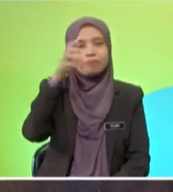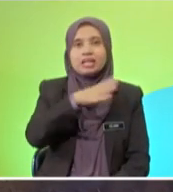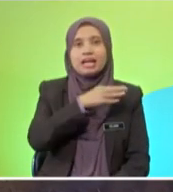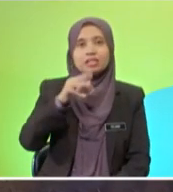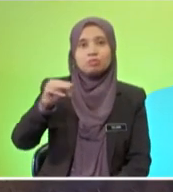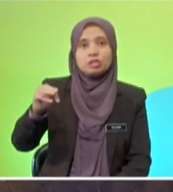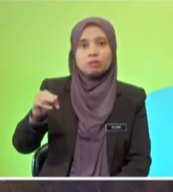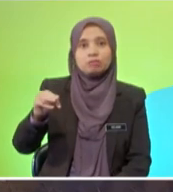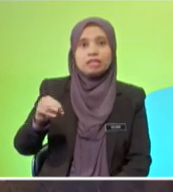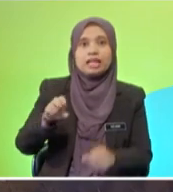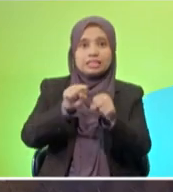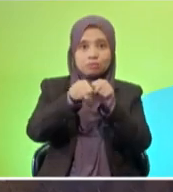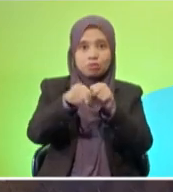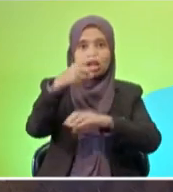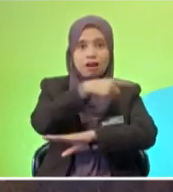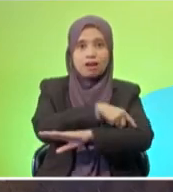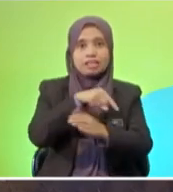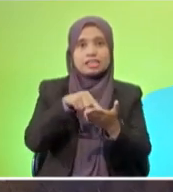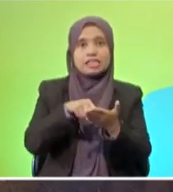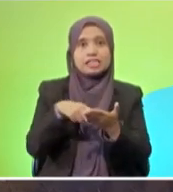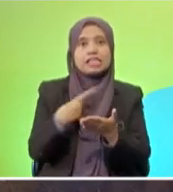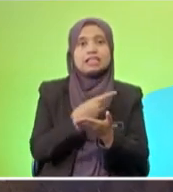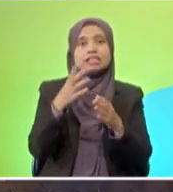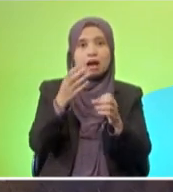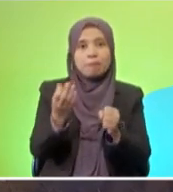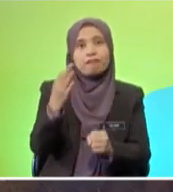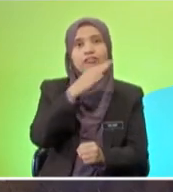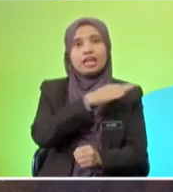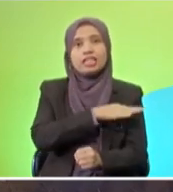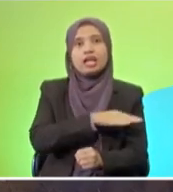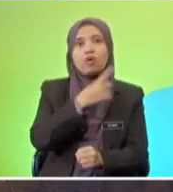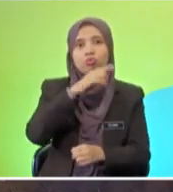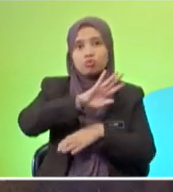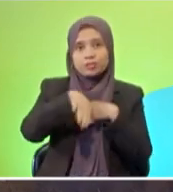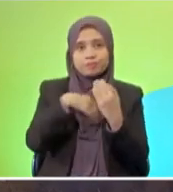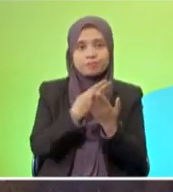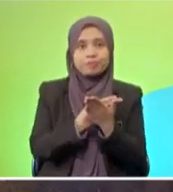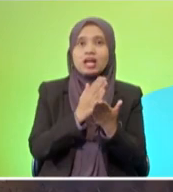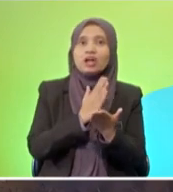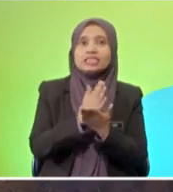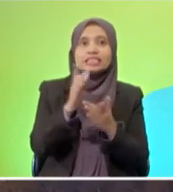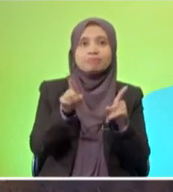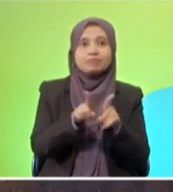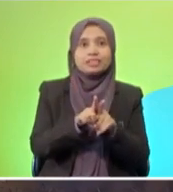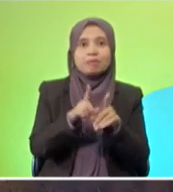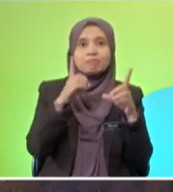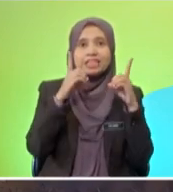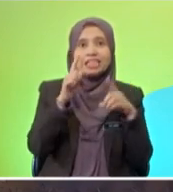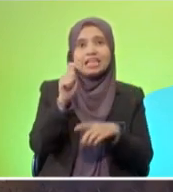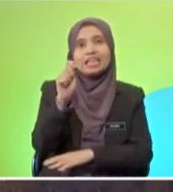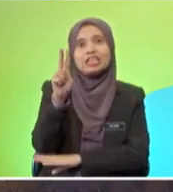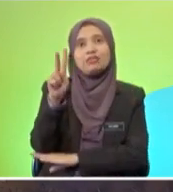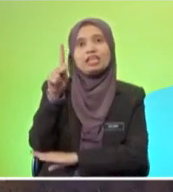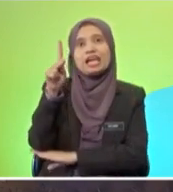mudah-mudahan hari ini memberi manfaat pembelajaran kita untuk semua jadi teruskan bersama kami Didik